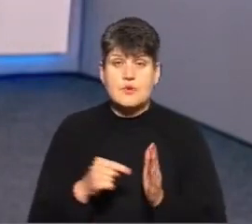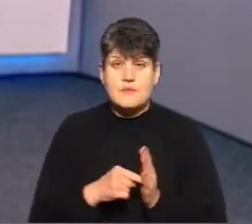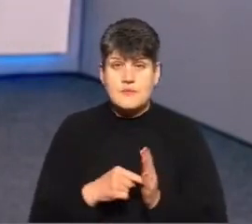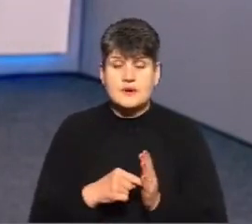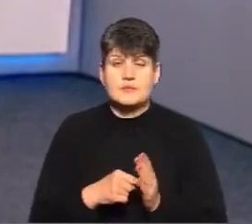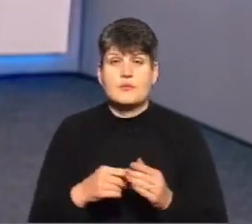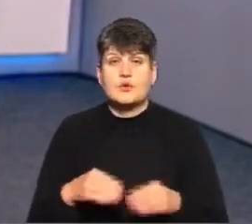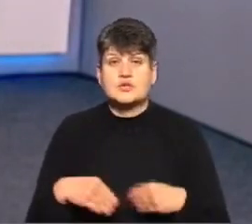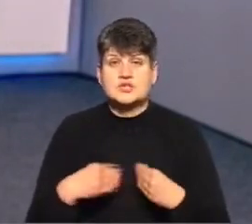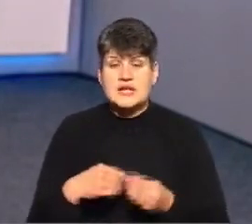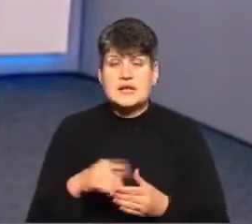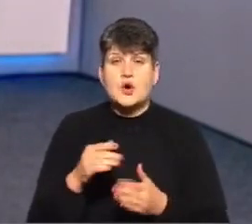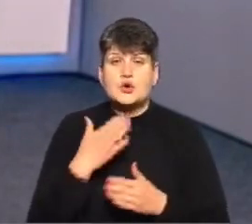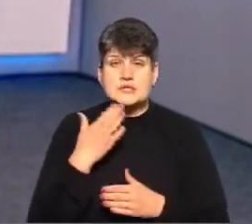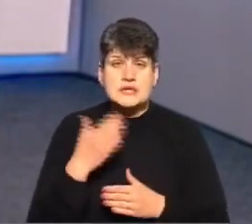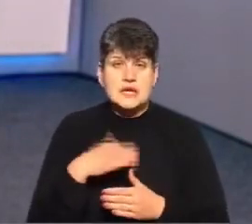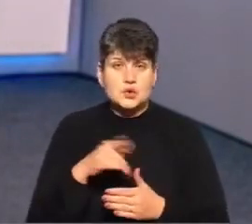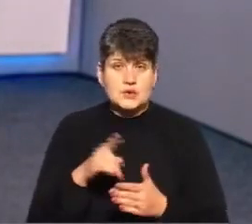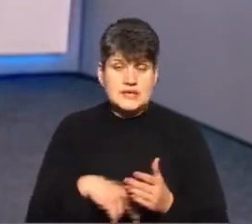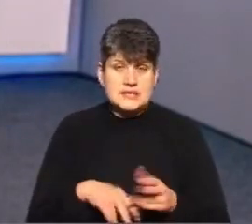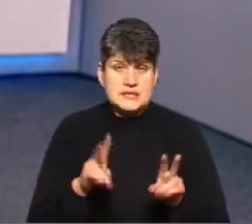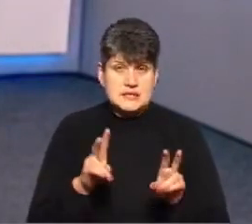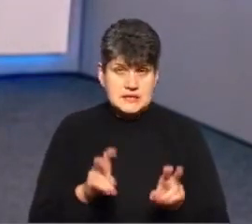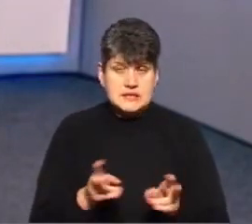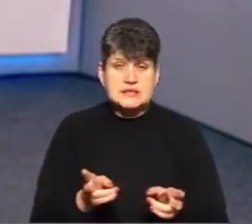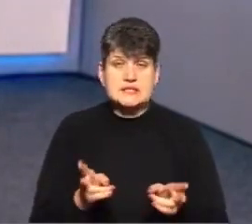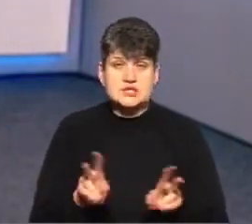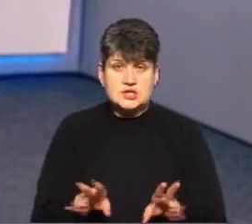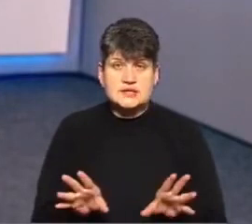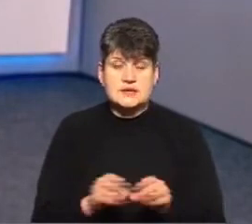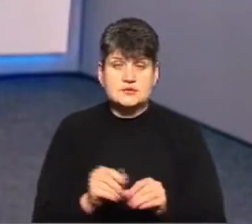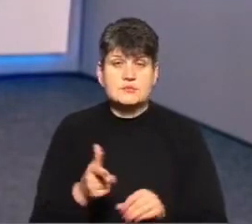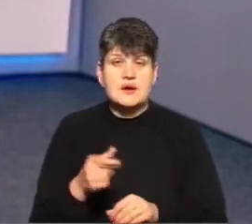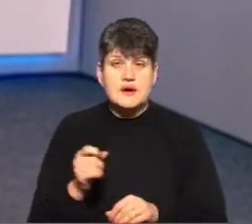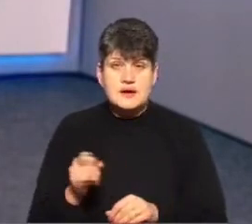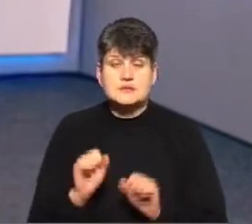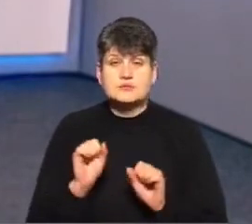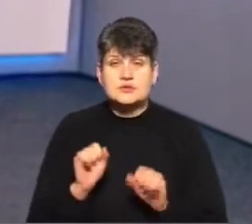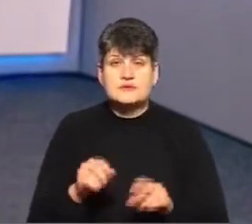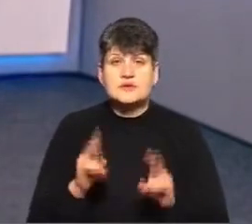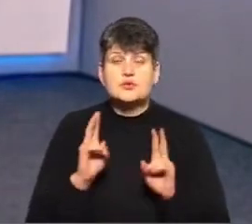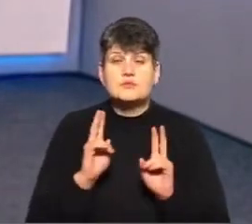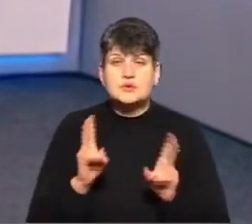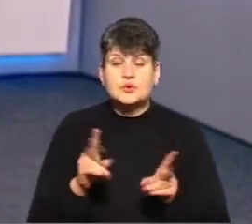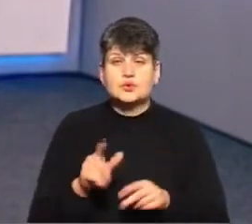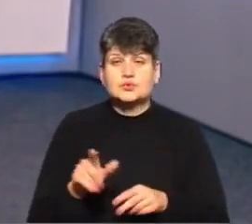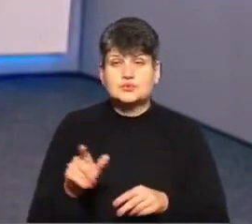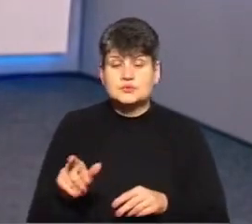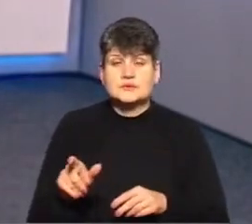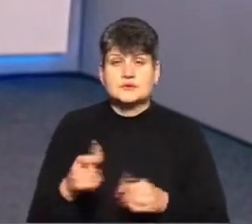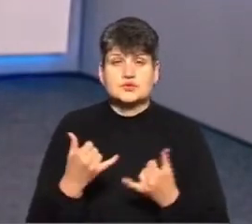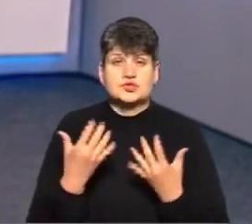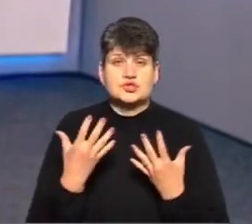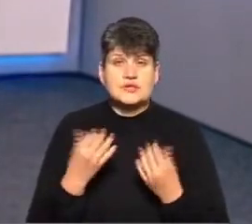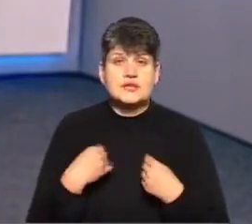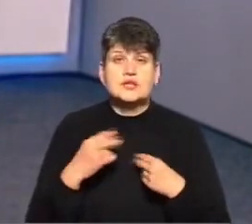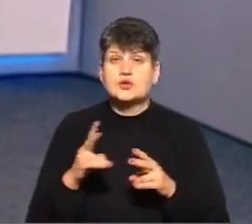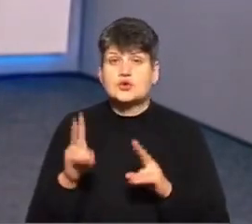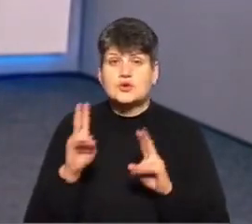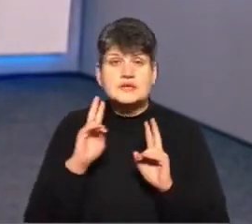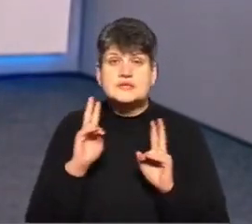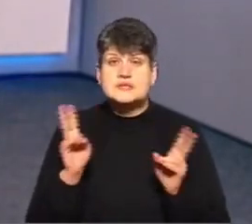надії. Тобто вони залишилися з газом. З газом, можливо, за необізнаності, може, на сьогоднішній день так і ніхто не знає, в якого постачальника він